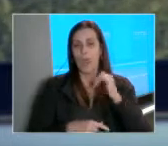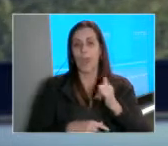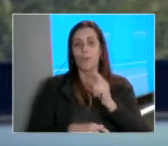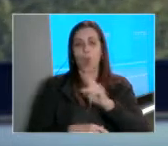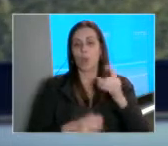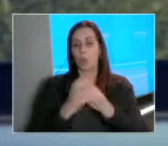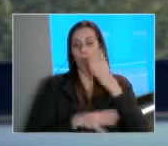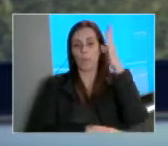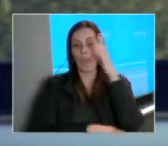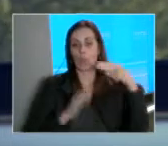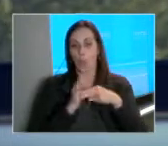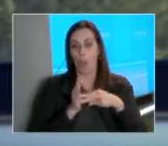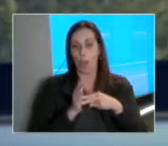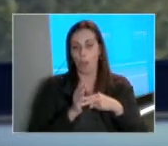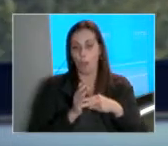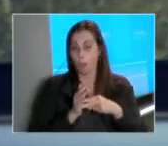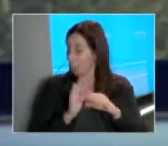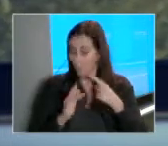לא תקום תחנת כוח.